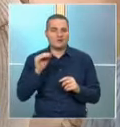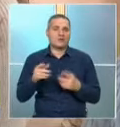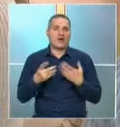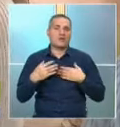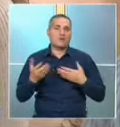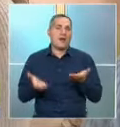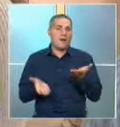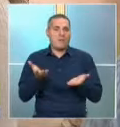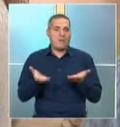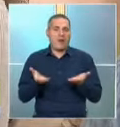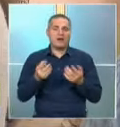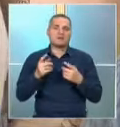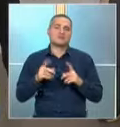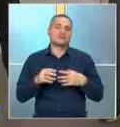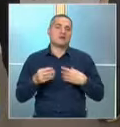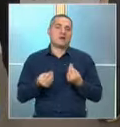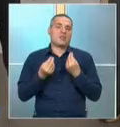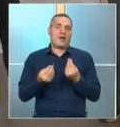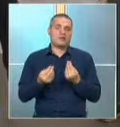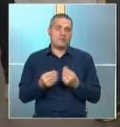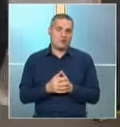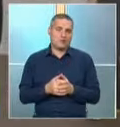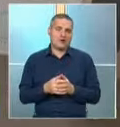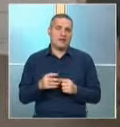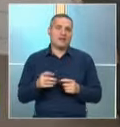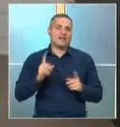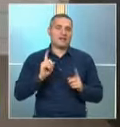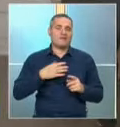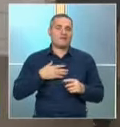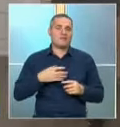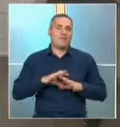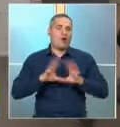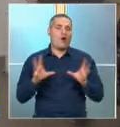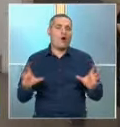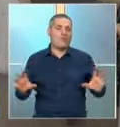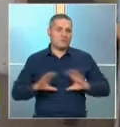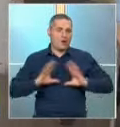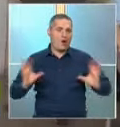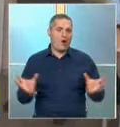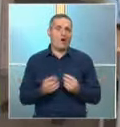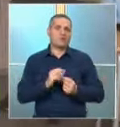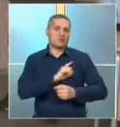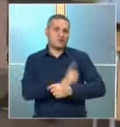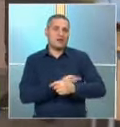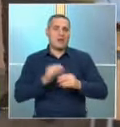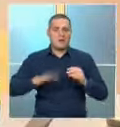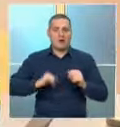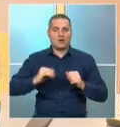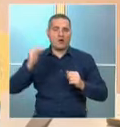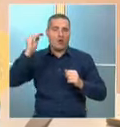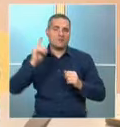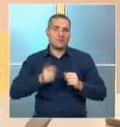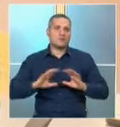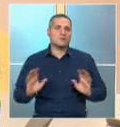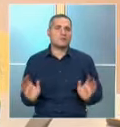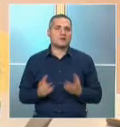може да постигнем най-доброто. Освен баланс, трябва да има и полагане на общи усилия от всички, малки и големи, за да